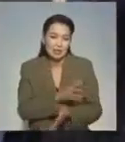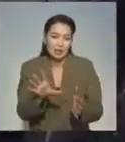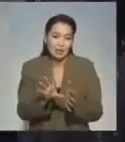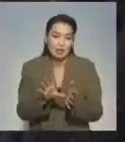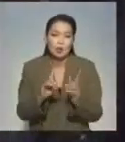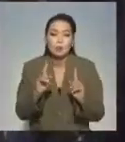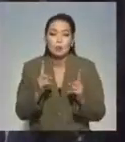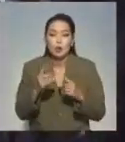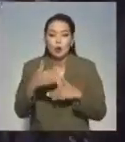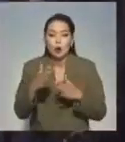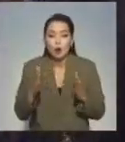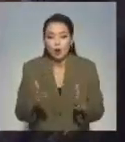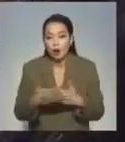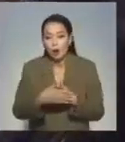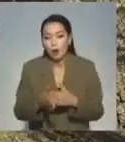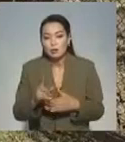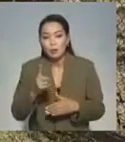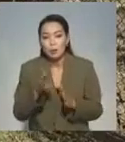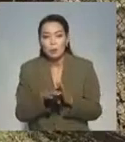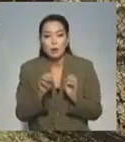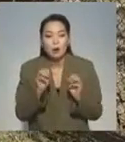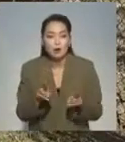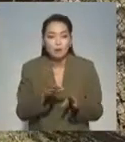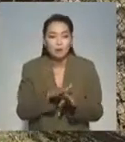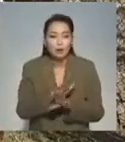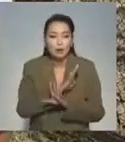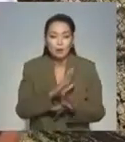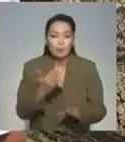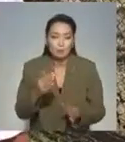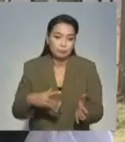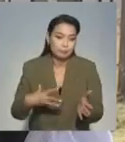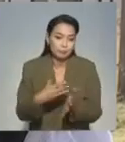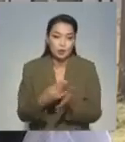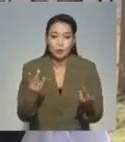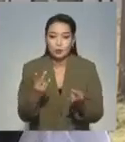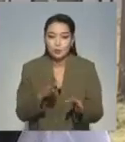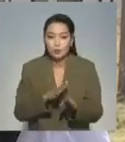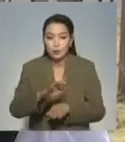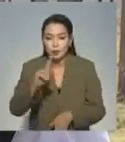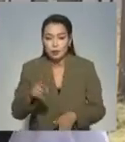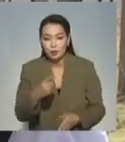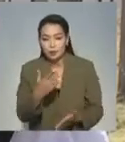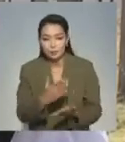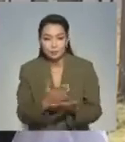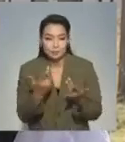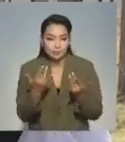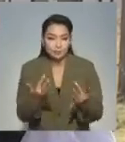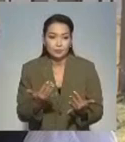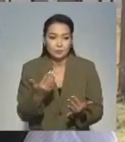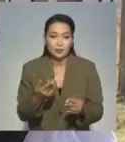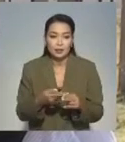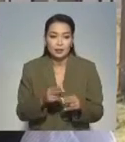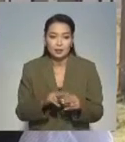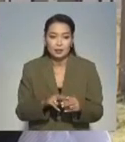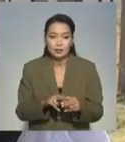неге ашық қалған деп шырылдап жүр. Қауіпсіздікті ескермеген мекемеден өтемақы талап етуде. Бас станцияның енді үлкен, бұл